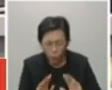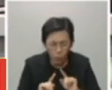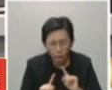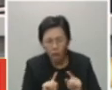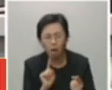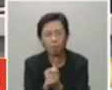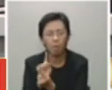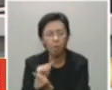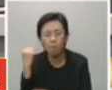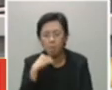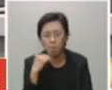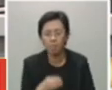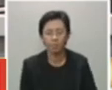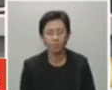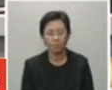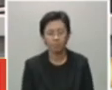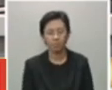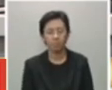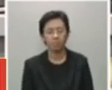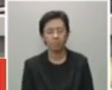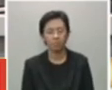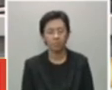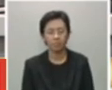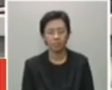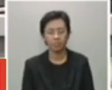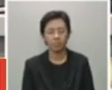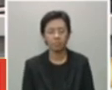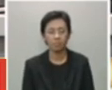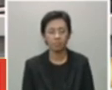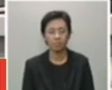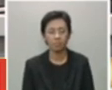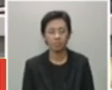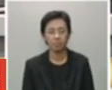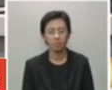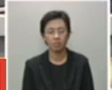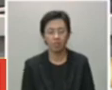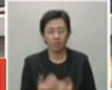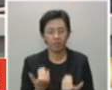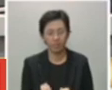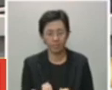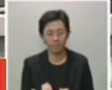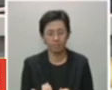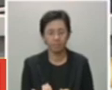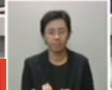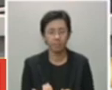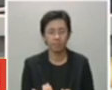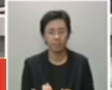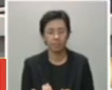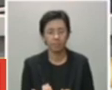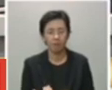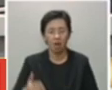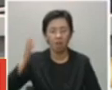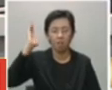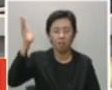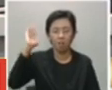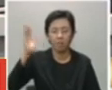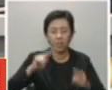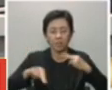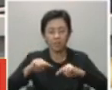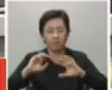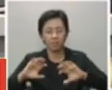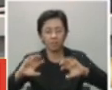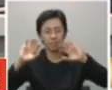ครับไม่พอครับวันนี้มีการอภิปรายไม่ไว้วาง